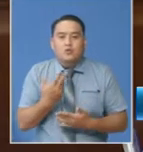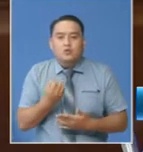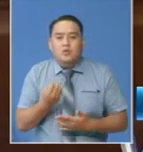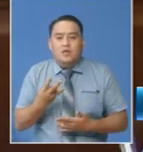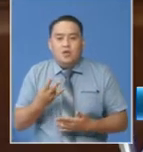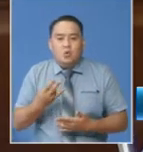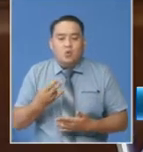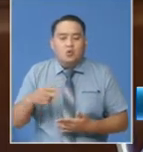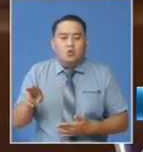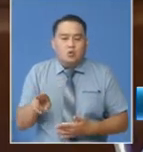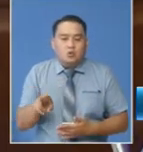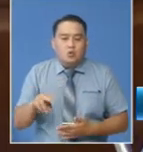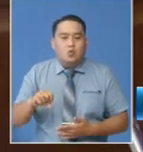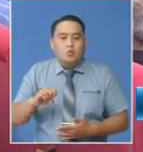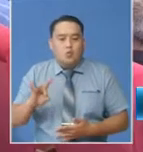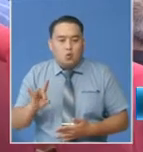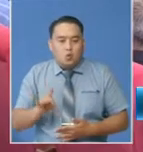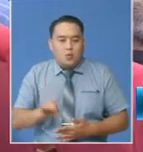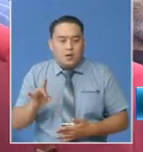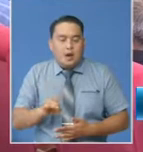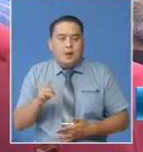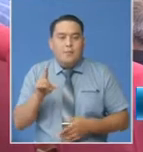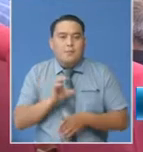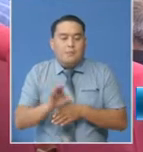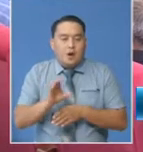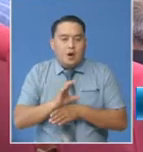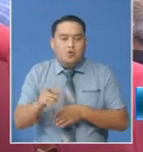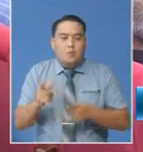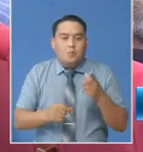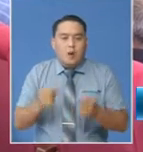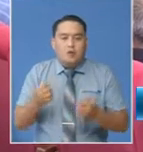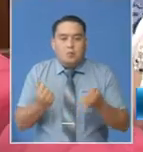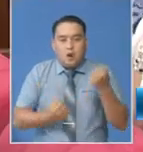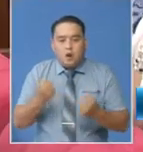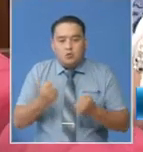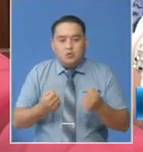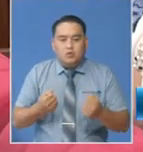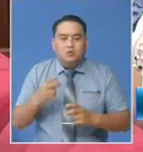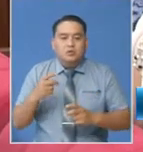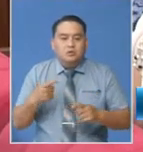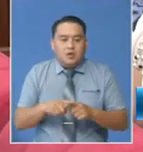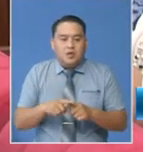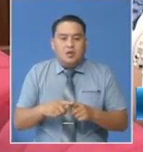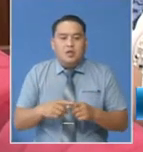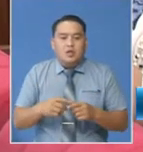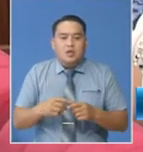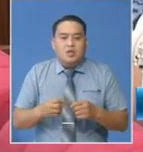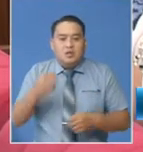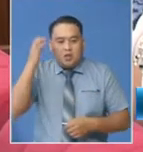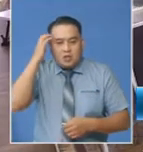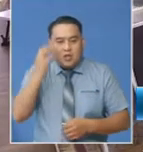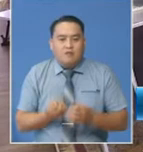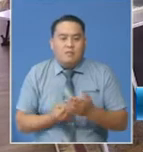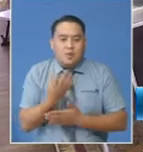2 триллионов рублей. Является основным производителем молока, лидирует в машиностроении, не отстает и в нефтеперерабатывающей